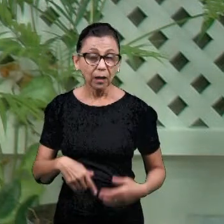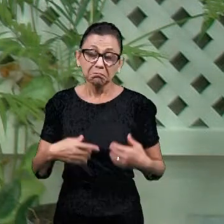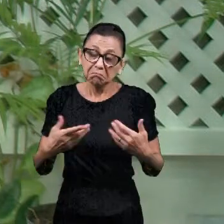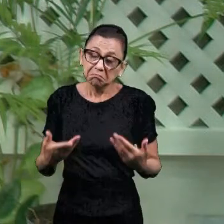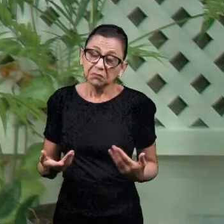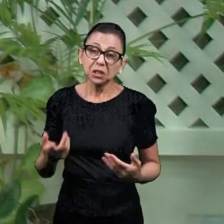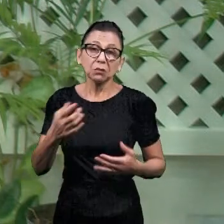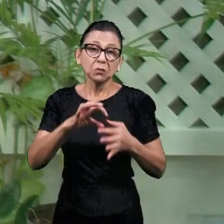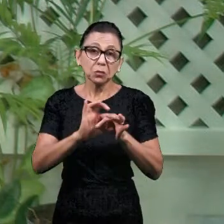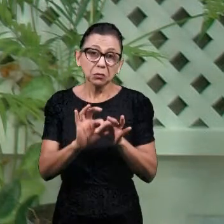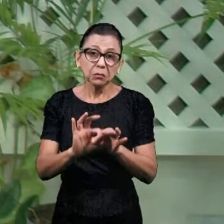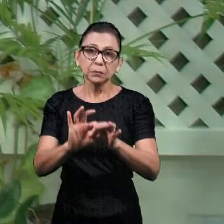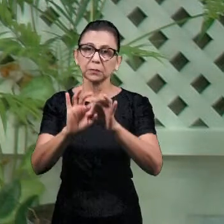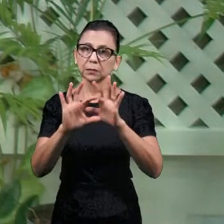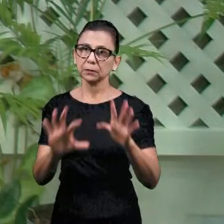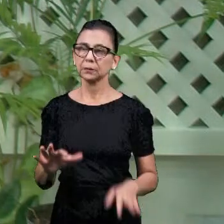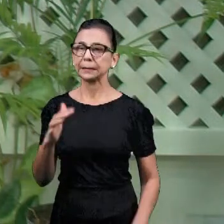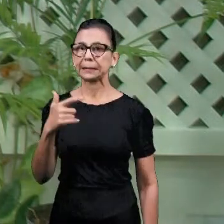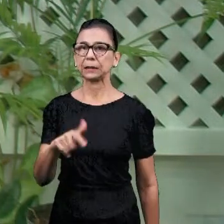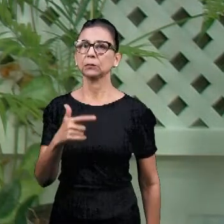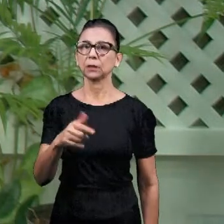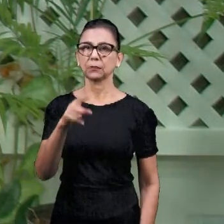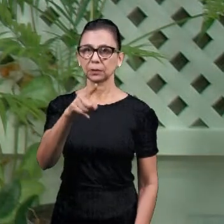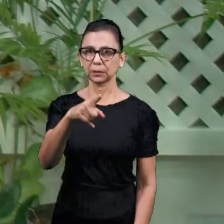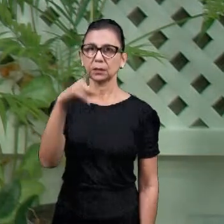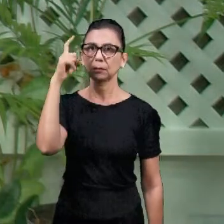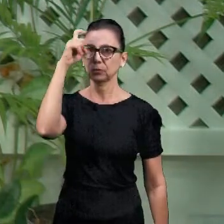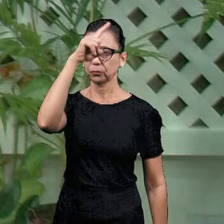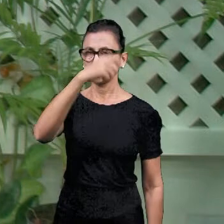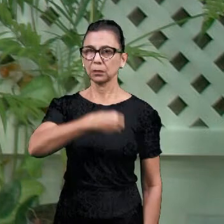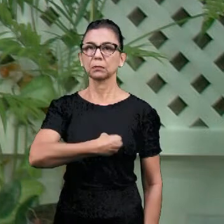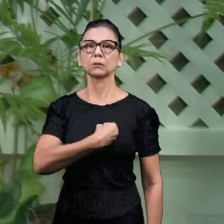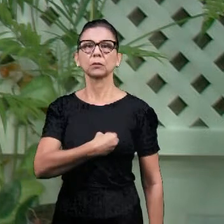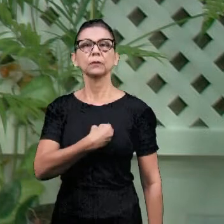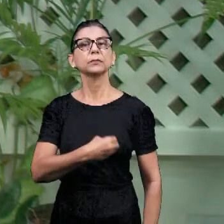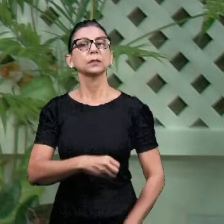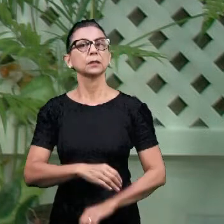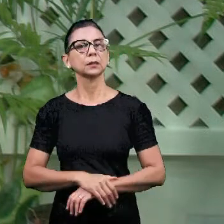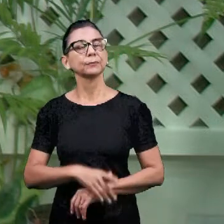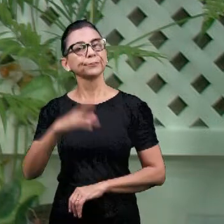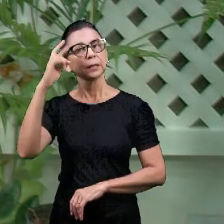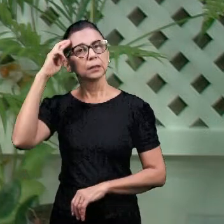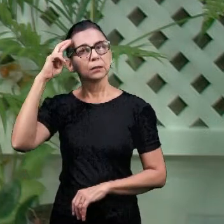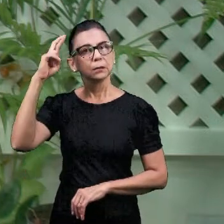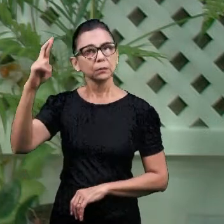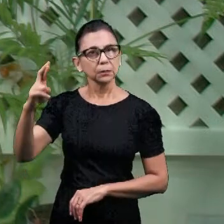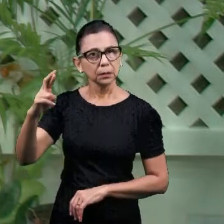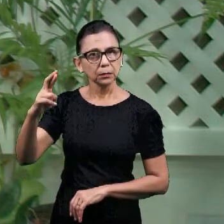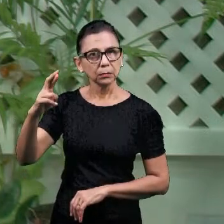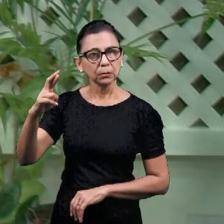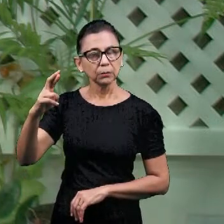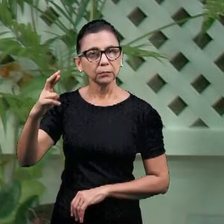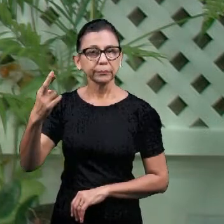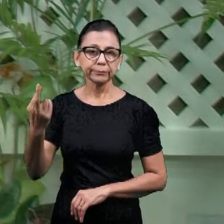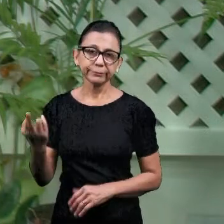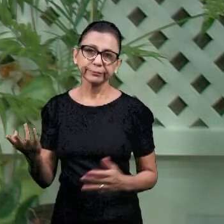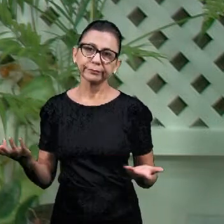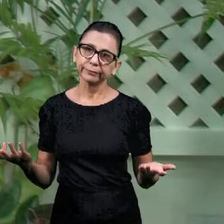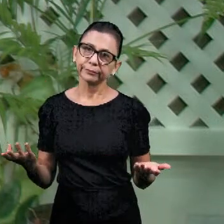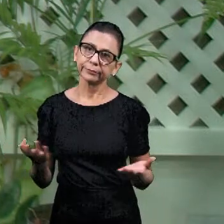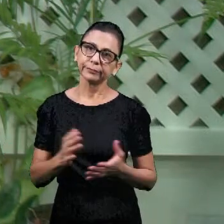il n'y a pas de communion. Vous allez avoir une difficulté aujourd'hui, demain et après. Et le Seigneur ne va pas vous retrouver en